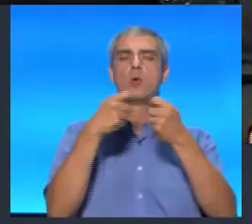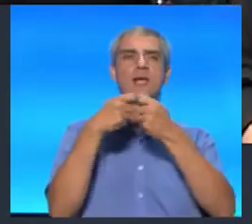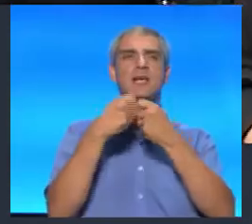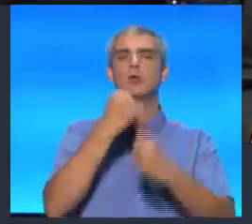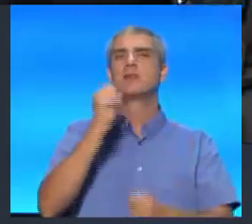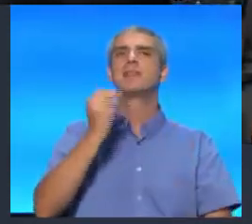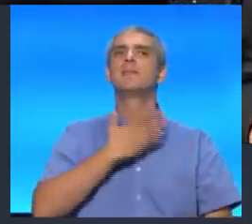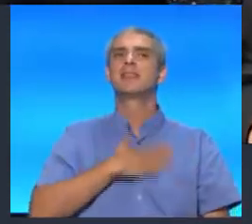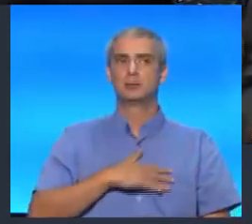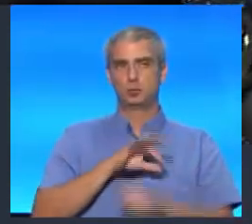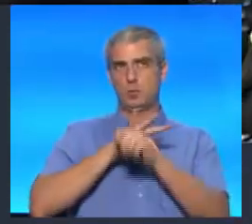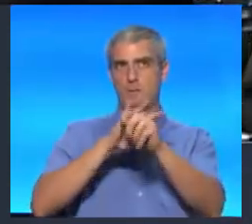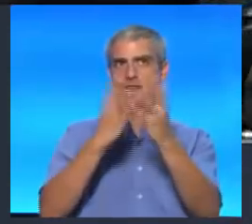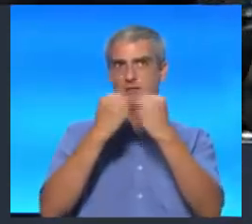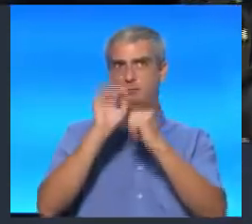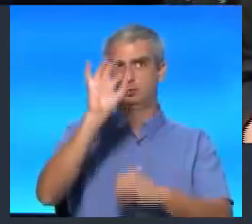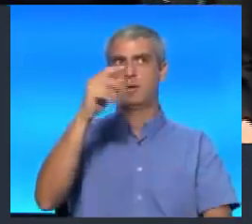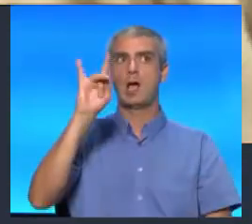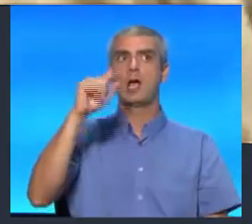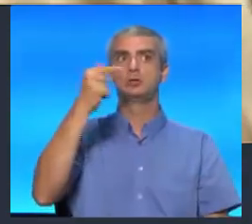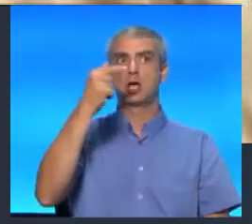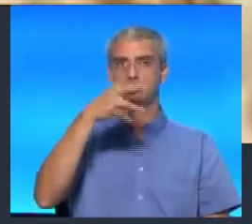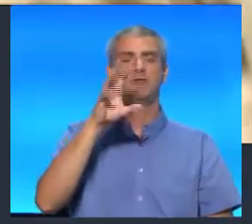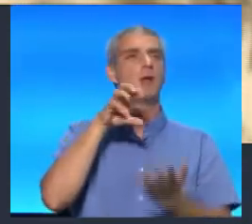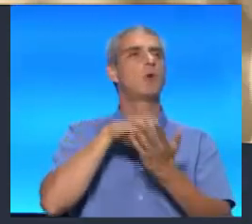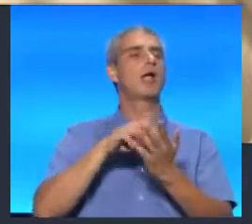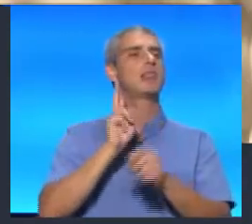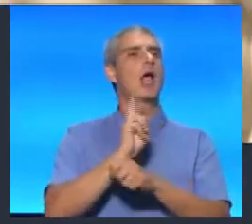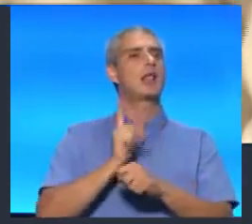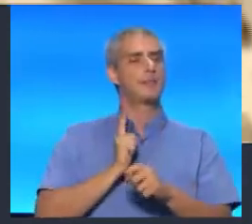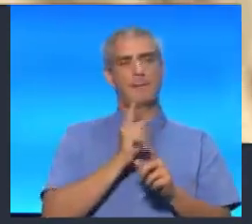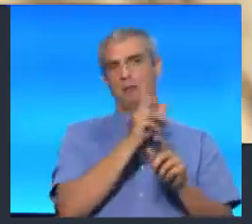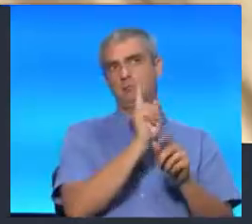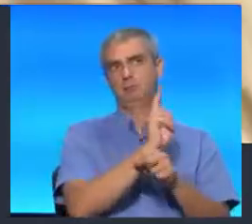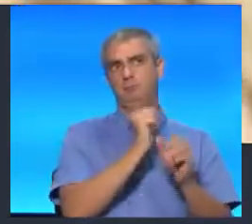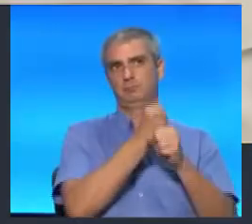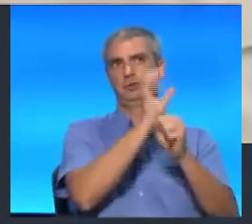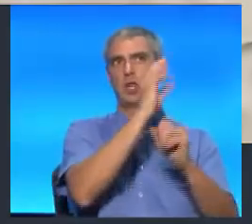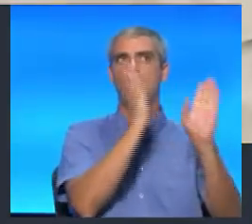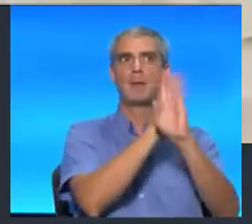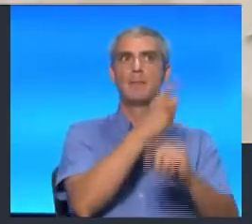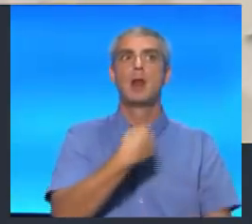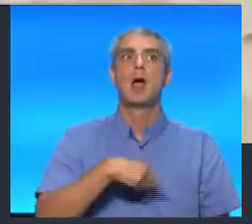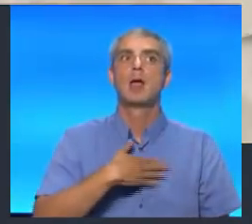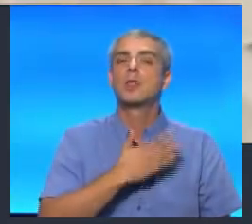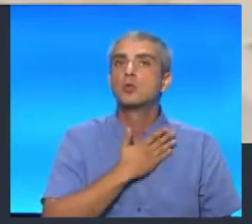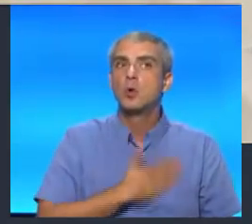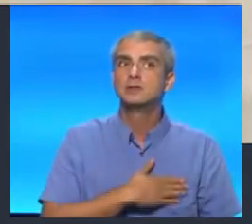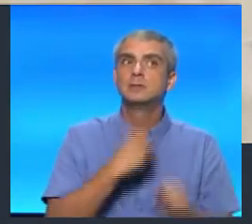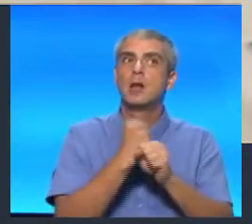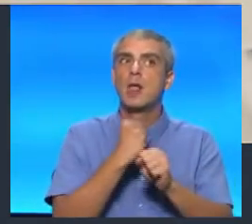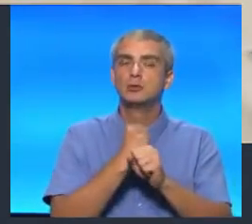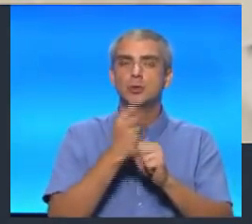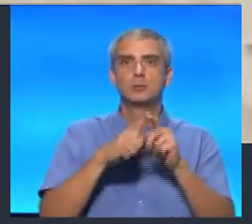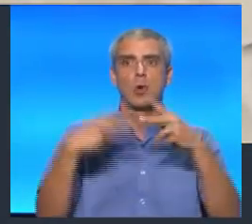תרצו שמלווה את משפחת חג'אג' והמוקד להגנת הפרט שייצג את משפחת המחבל. אנחנו רוצים ליצור פה מאזן